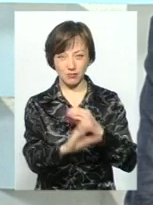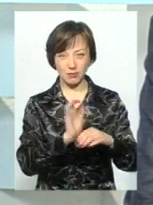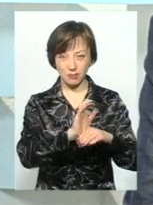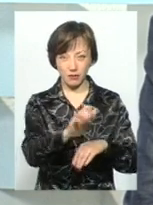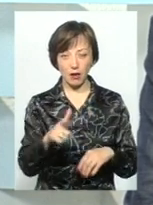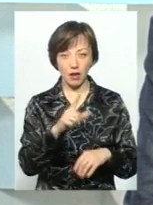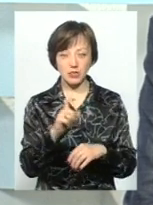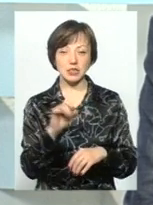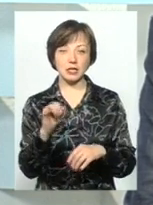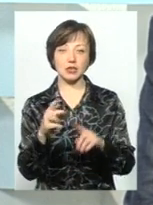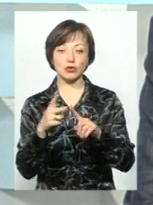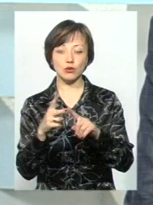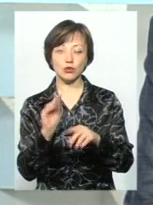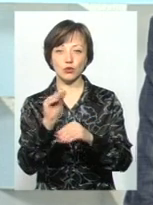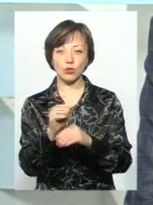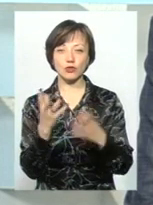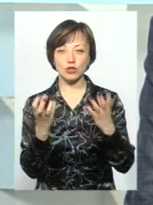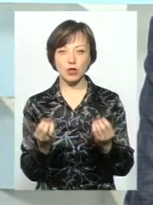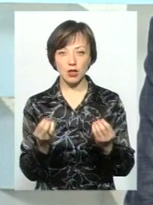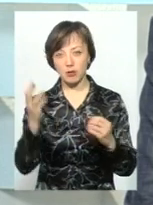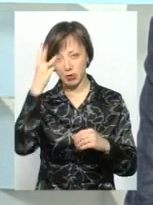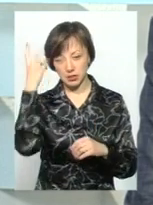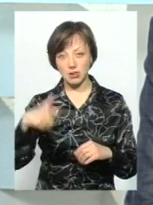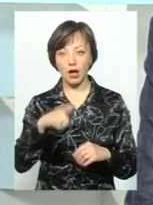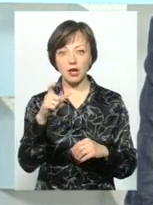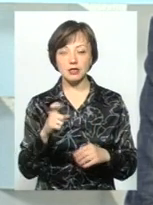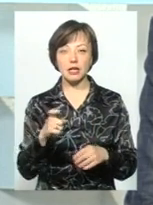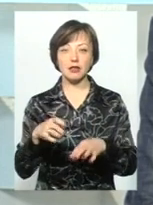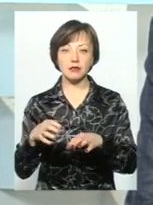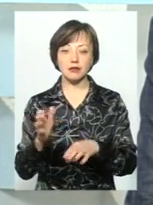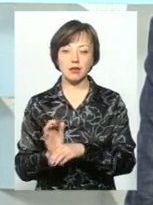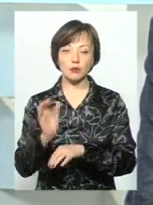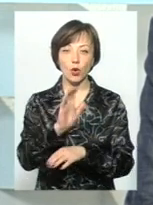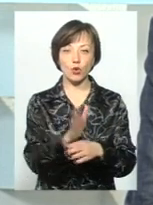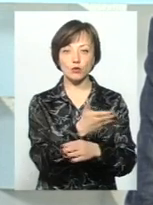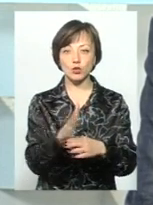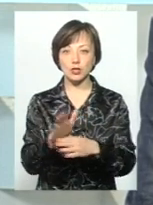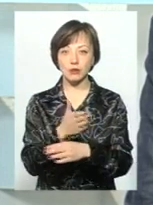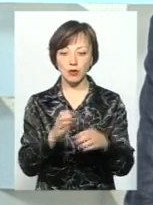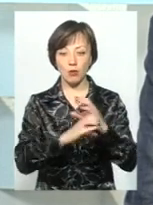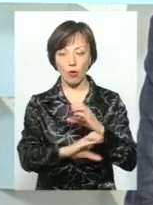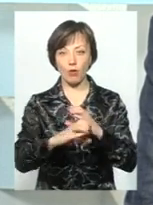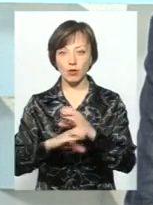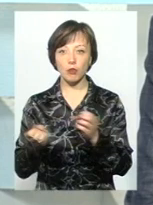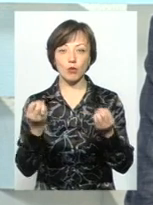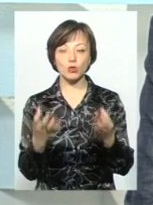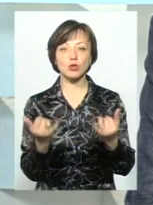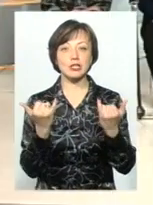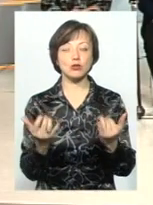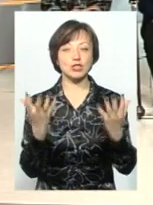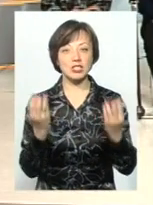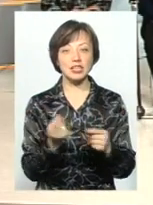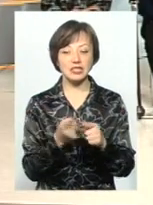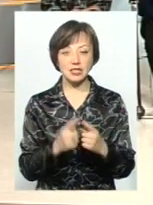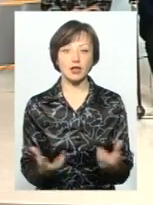газопроводами. І додатково ще сплачує «Хмельницькгаз» за транспортування природного газу розподільчими газопроводами. Просто на сьогоднішній день це